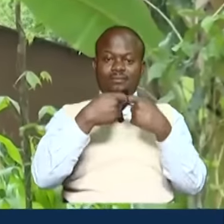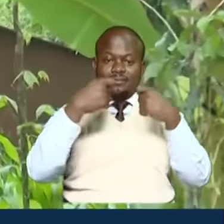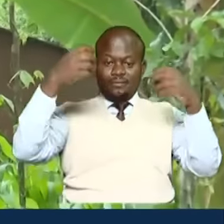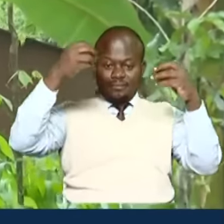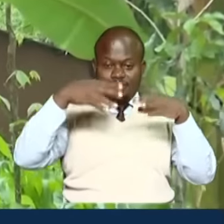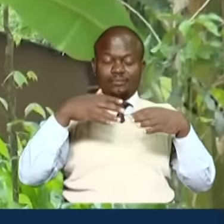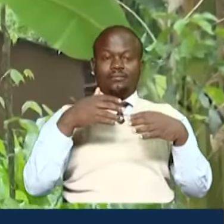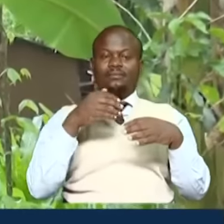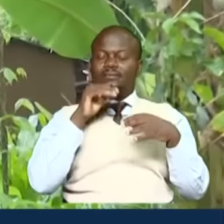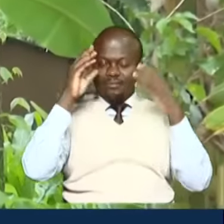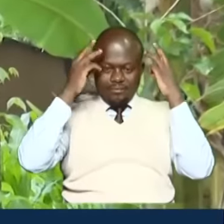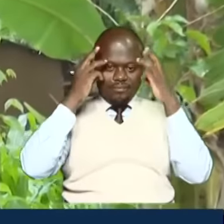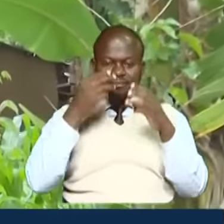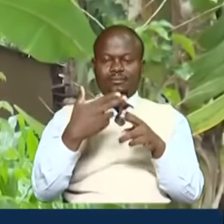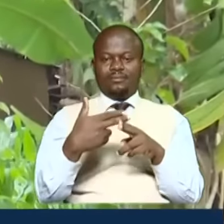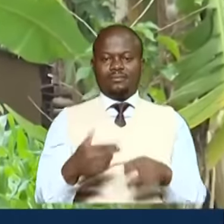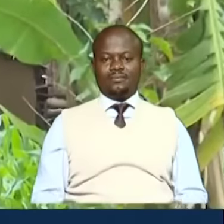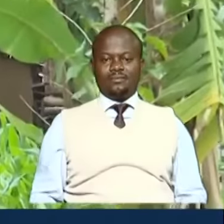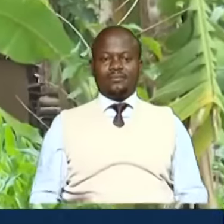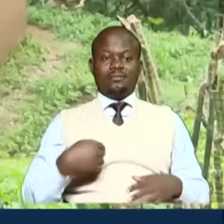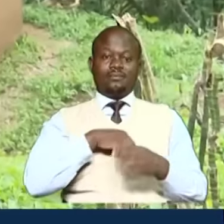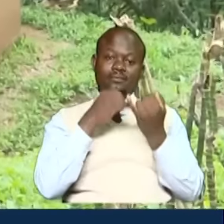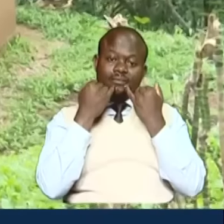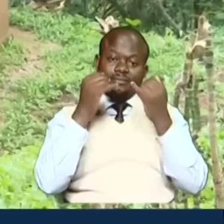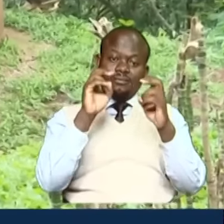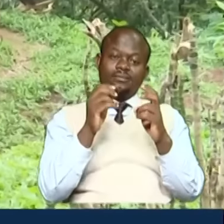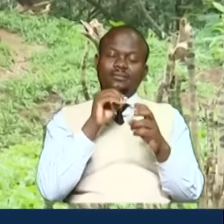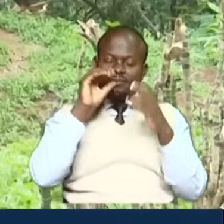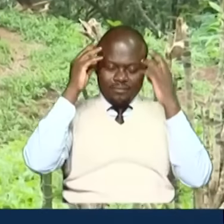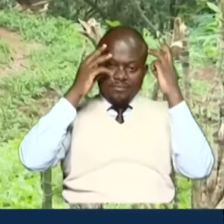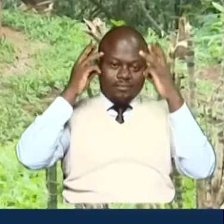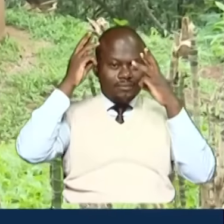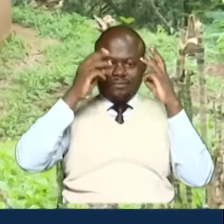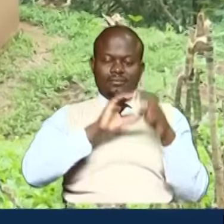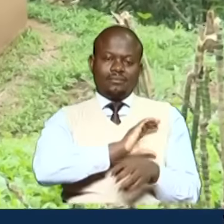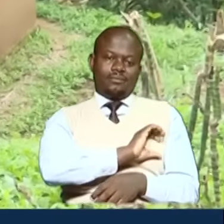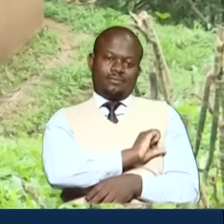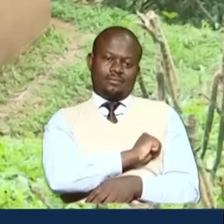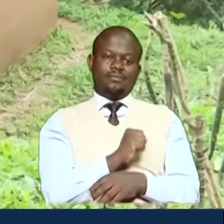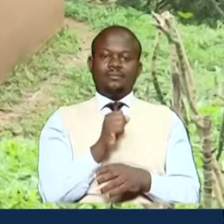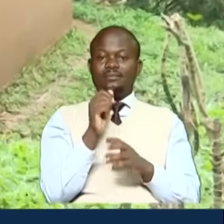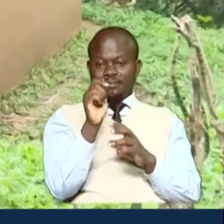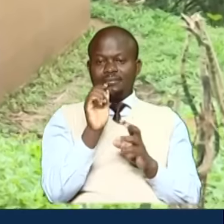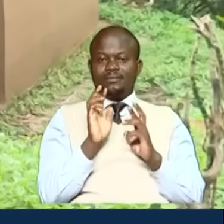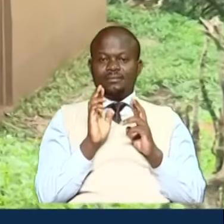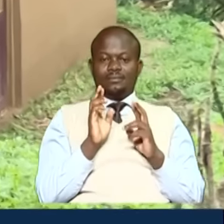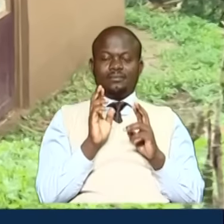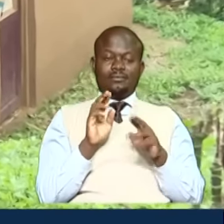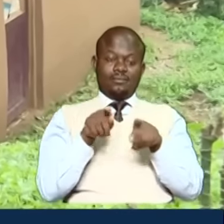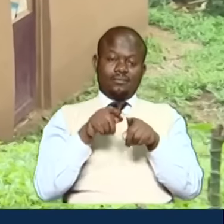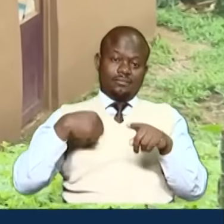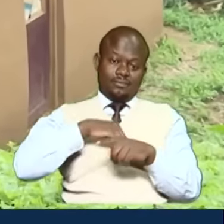ngo bahumure biri bugufi. So rero nge nabahumuriza nkababwira ngo ni bihangane, hari icyizere, natwe